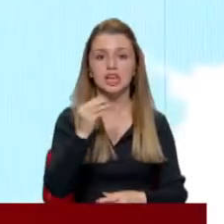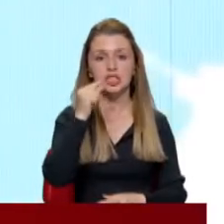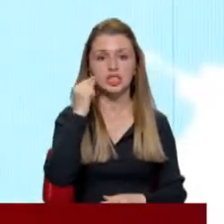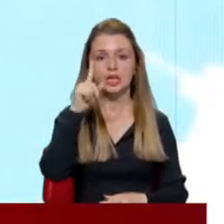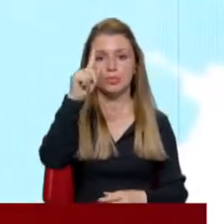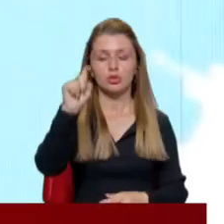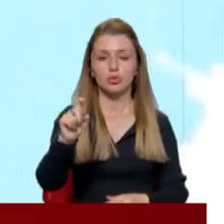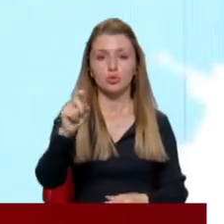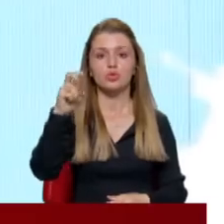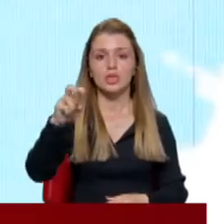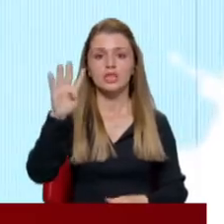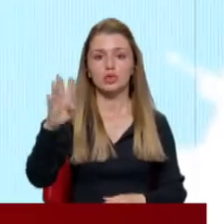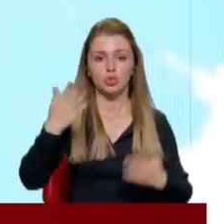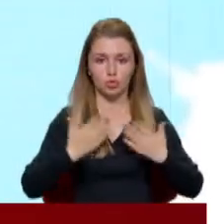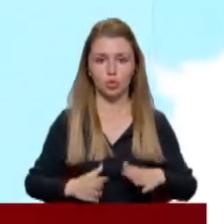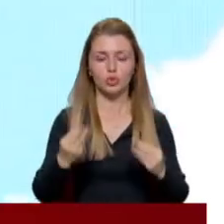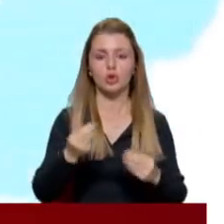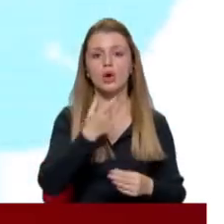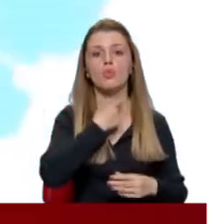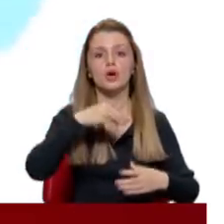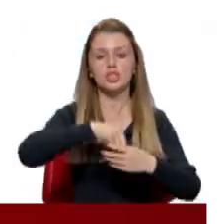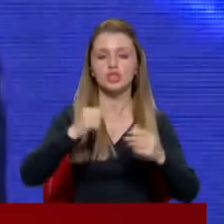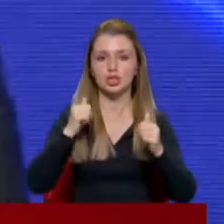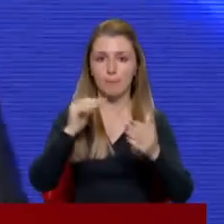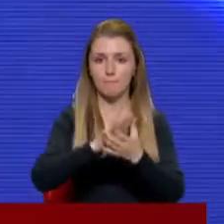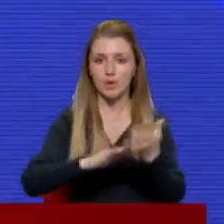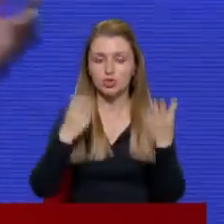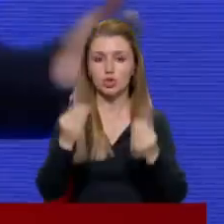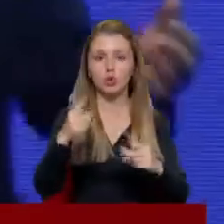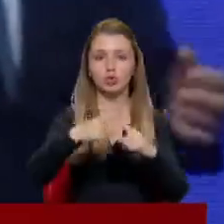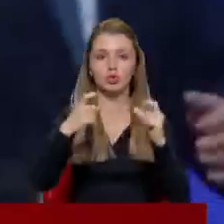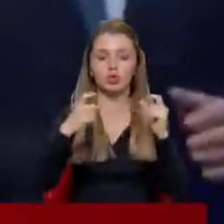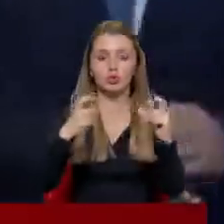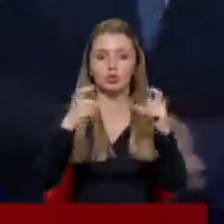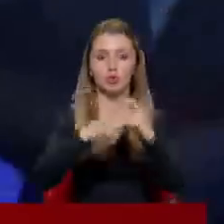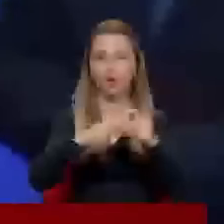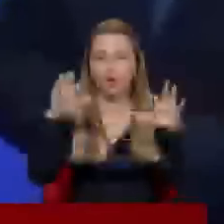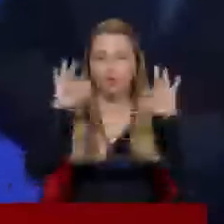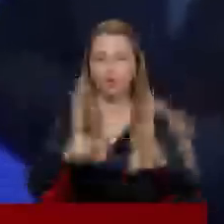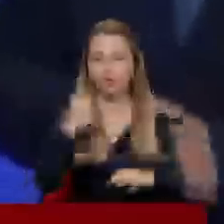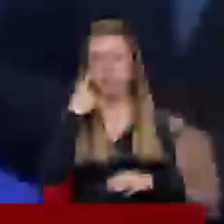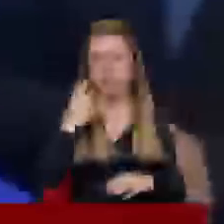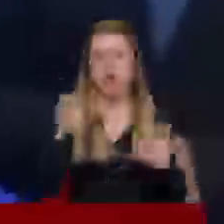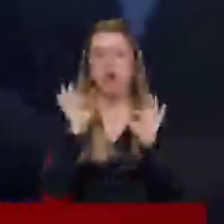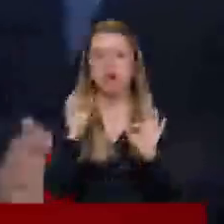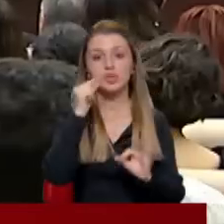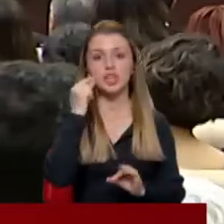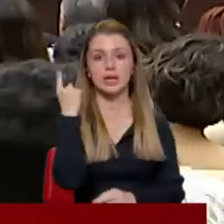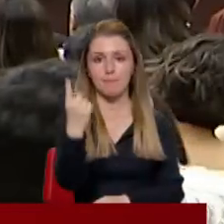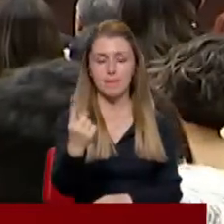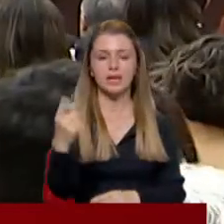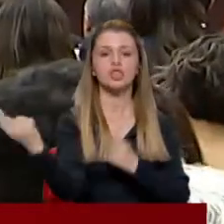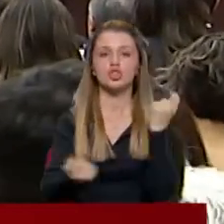üyesi 1984 doğumlu Boğaziçi mezunu kajır Tok otomobilinin hayata geçirilmesinde de kilit rol alan isimlerden